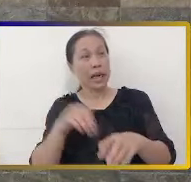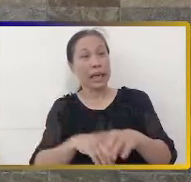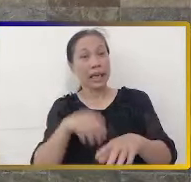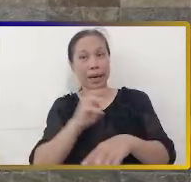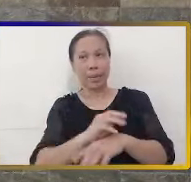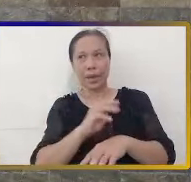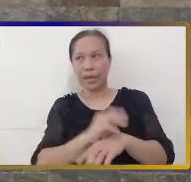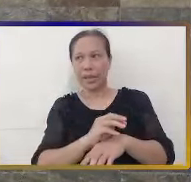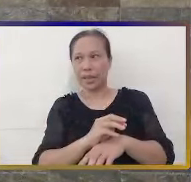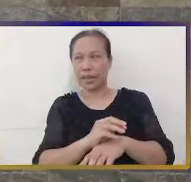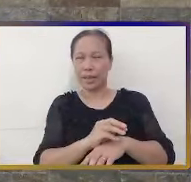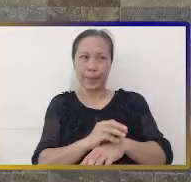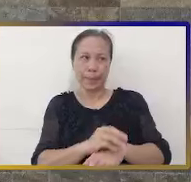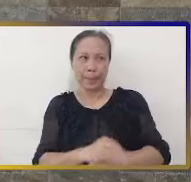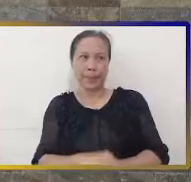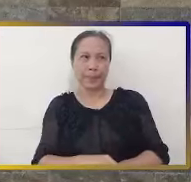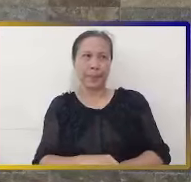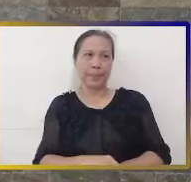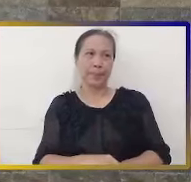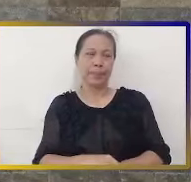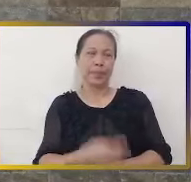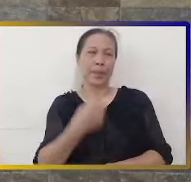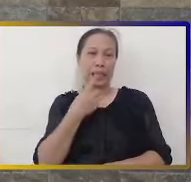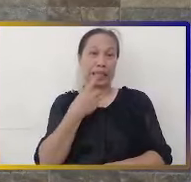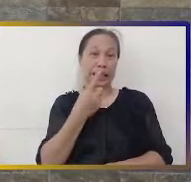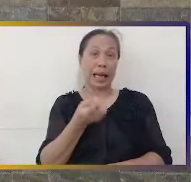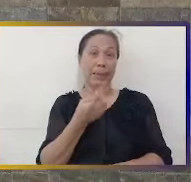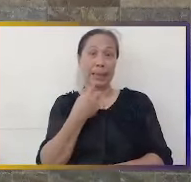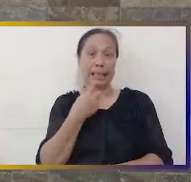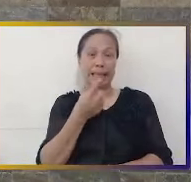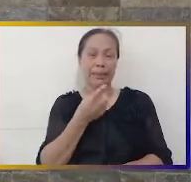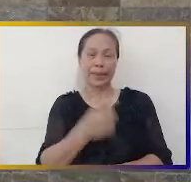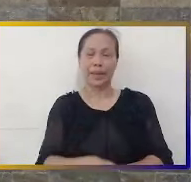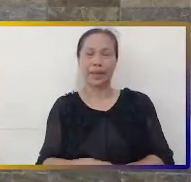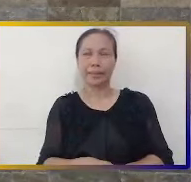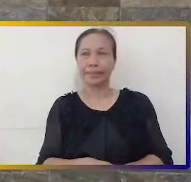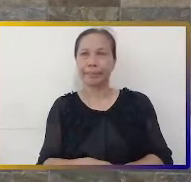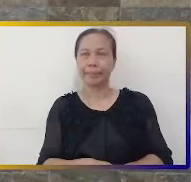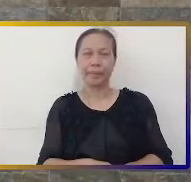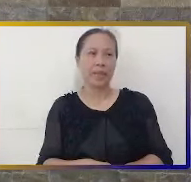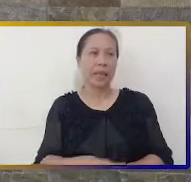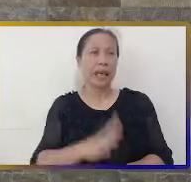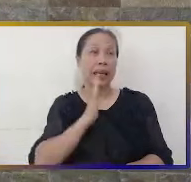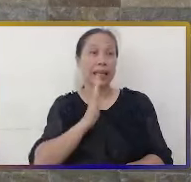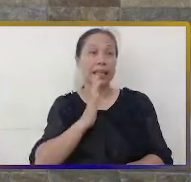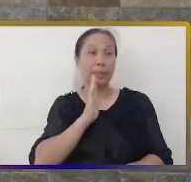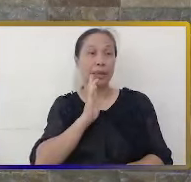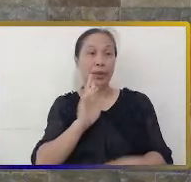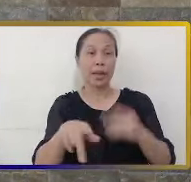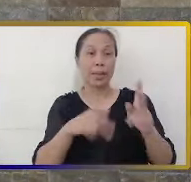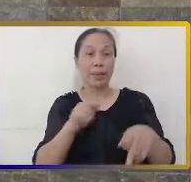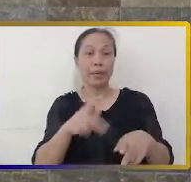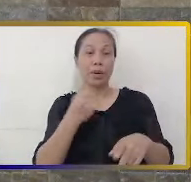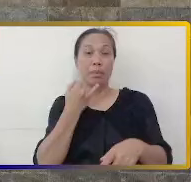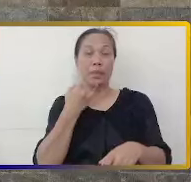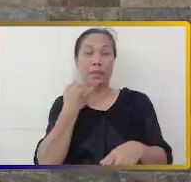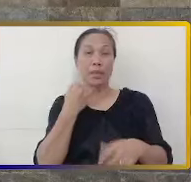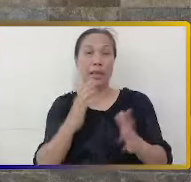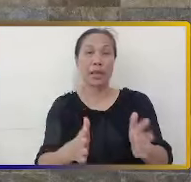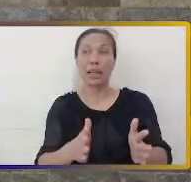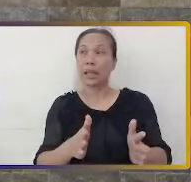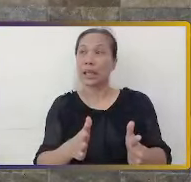be that way All right now Listen sabi sabi dito mga kapatid speak unto the children of Israel saying he